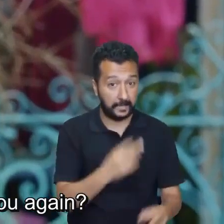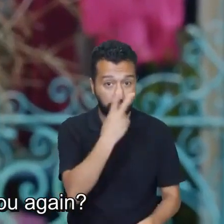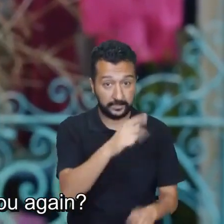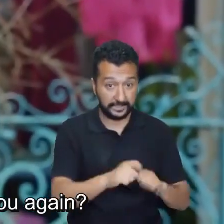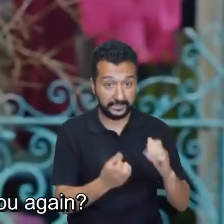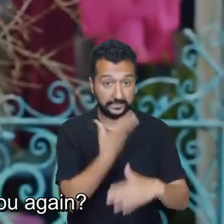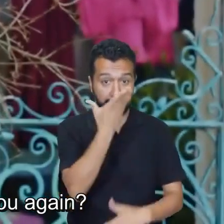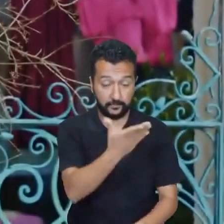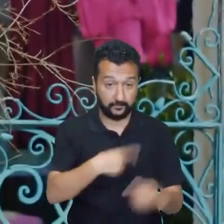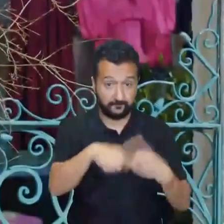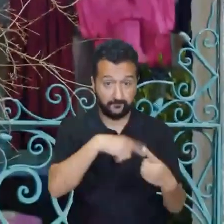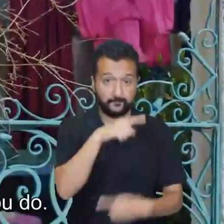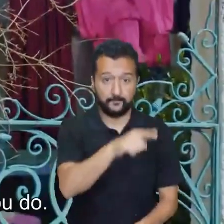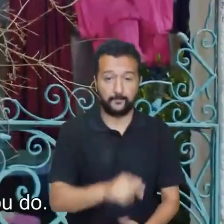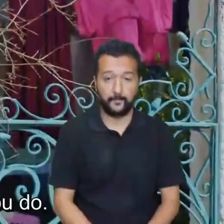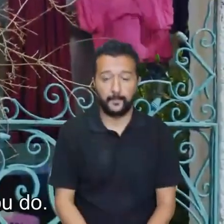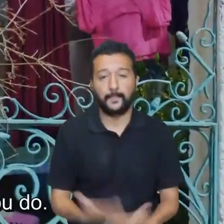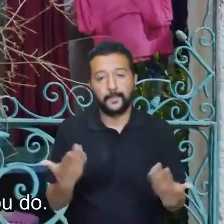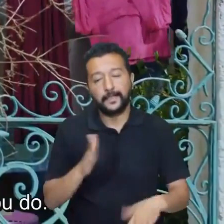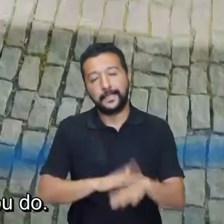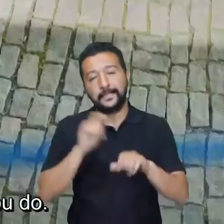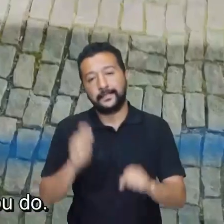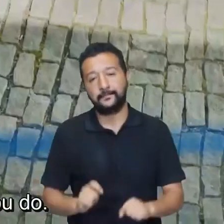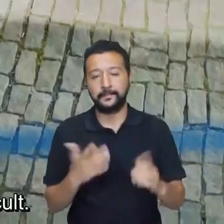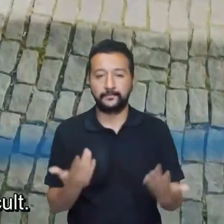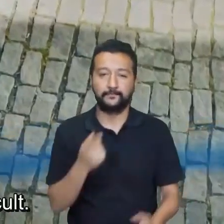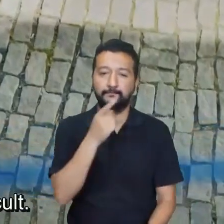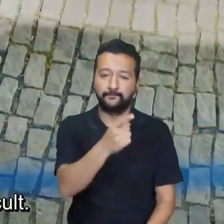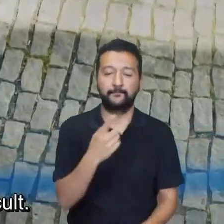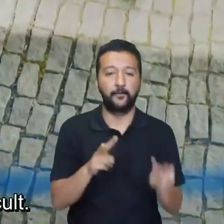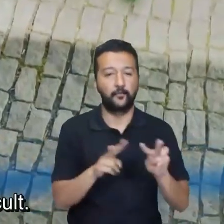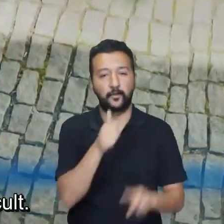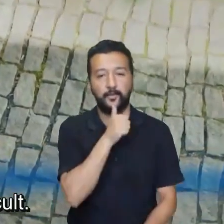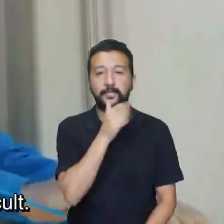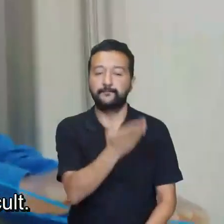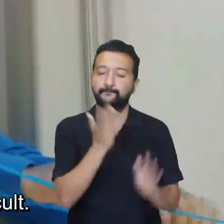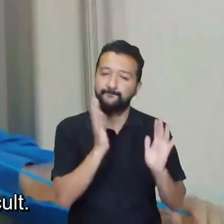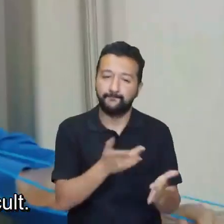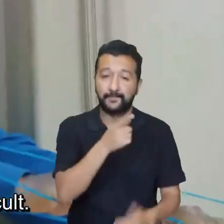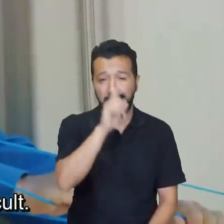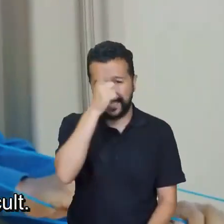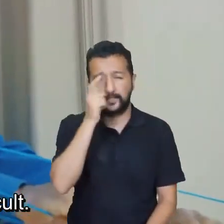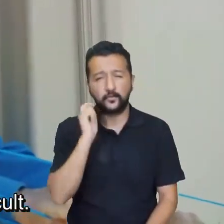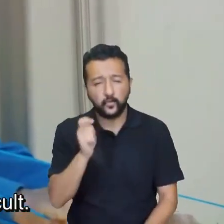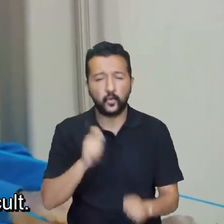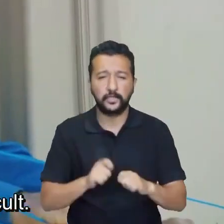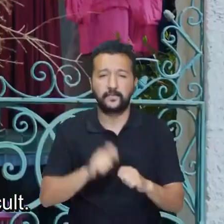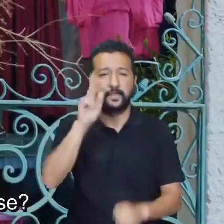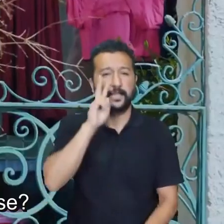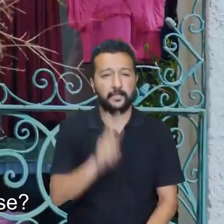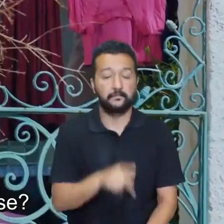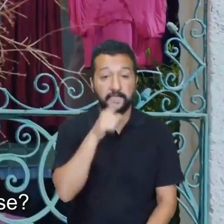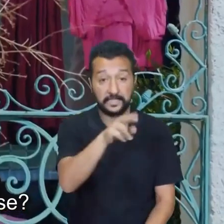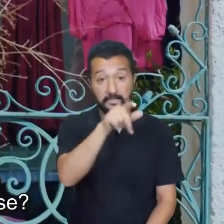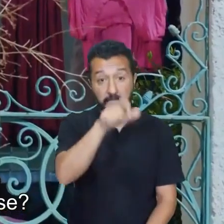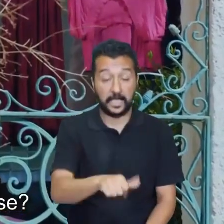mı kaldı bu işler? Ne yaparsın? Ah Münir Beyciğim, ah yalnızlık çok zor vallahi.